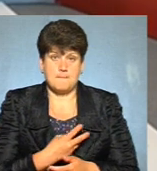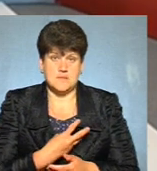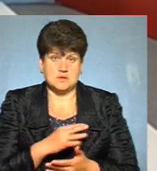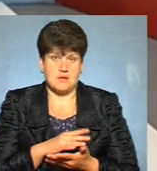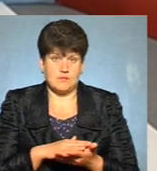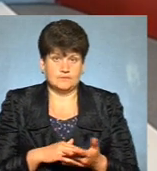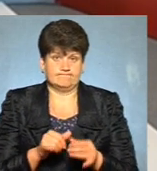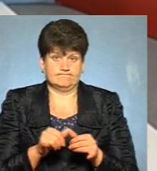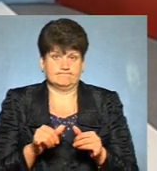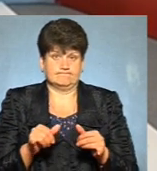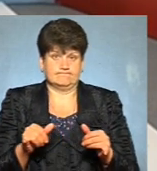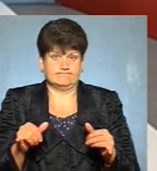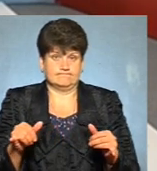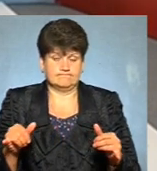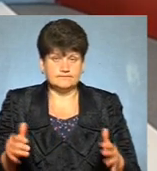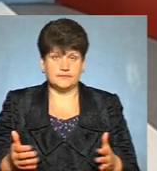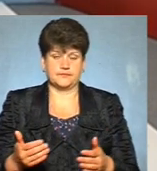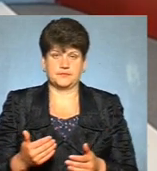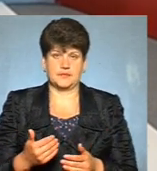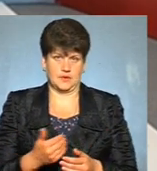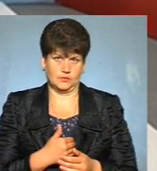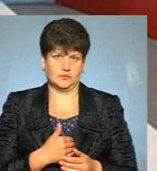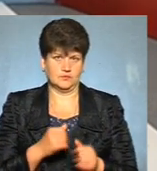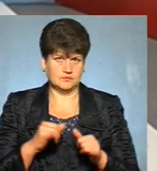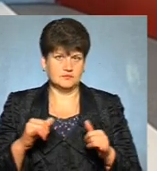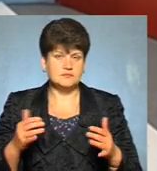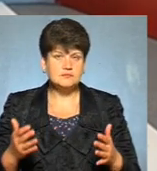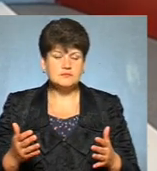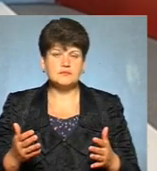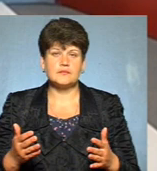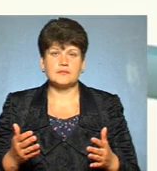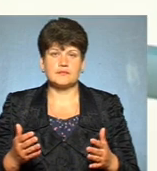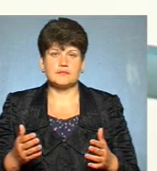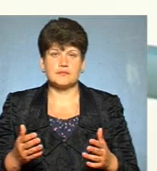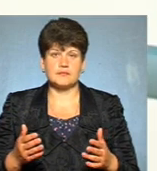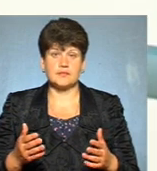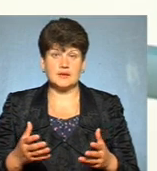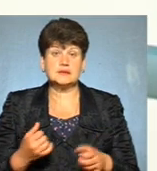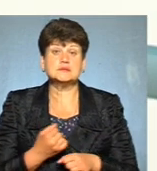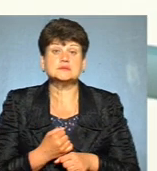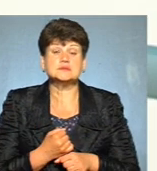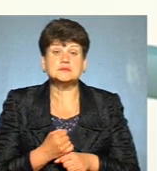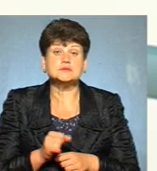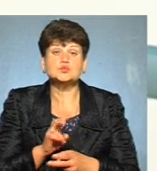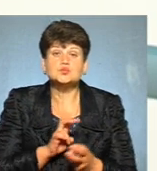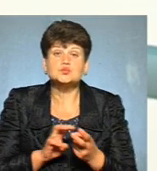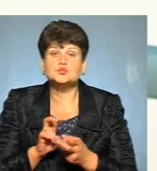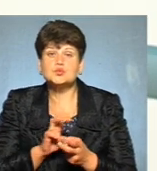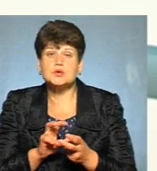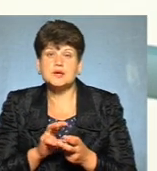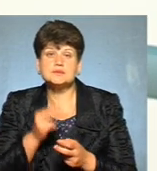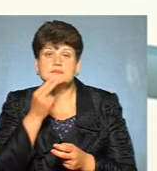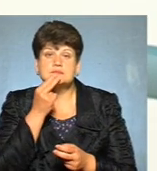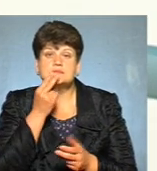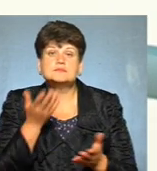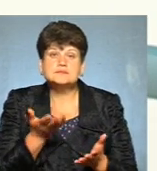продовжувати рід і необхідність розвитку популяції ну, якби спонукають їх шукати